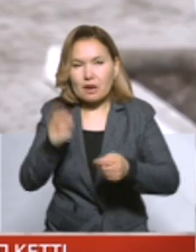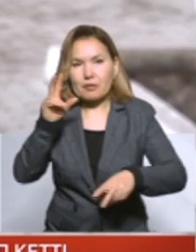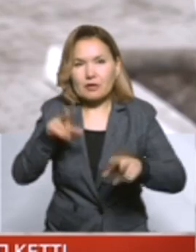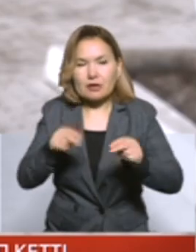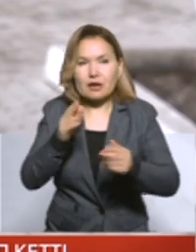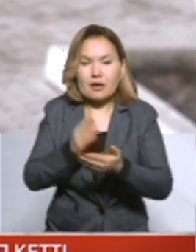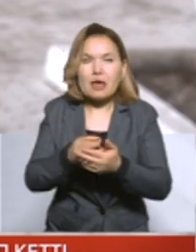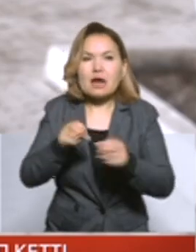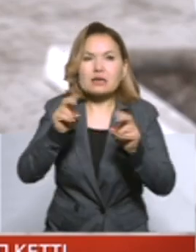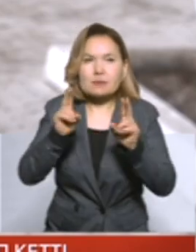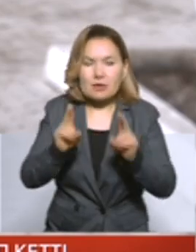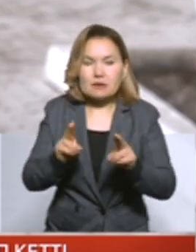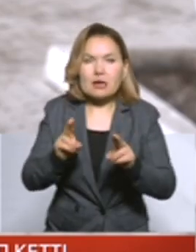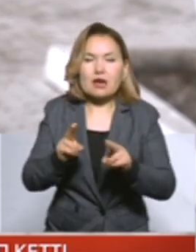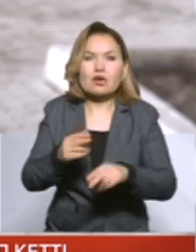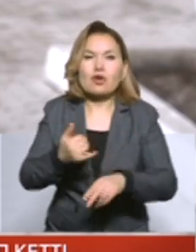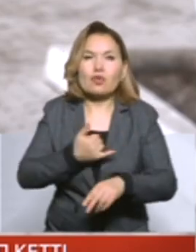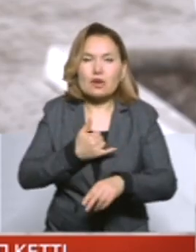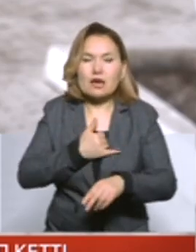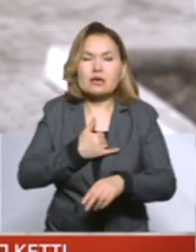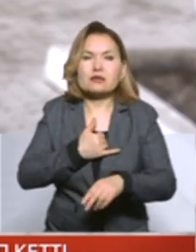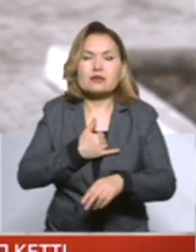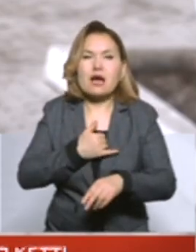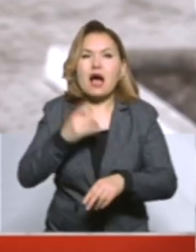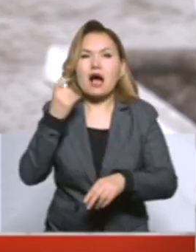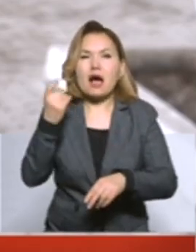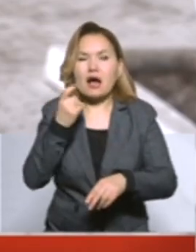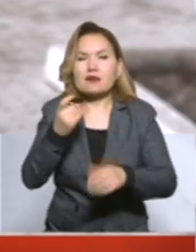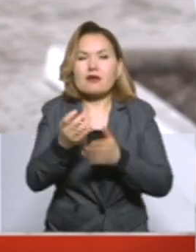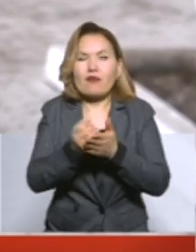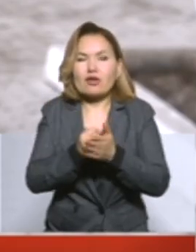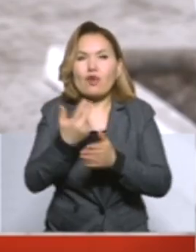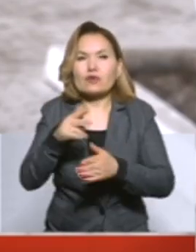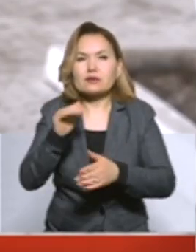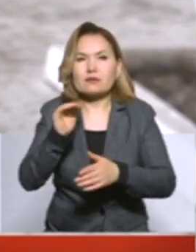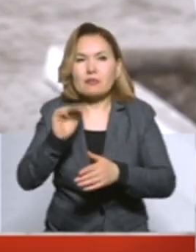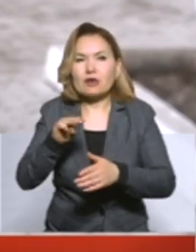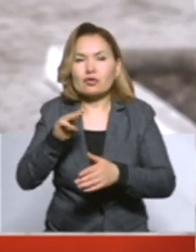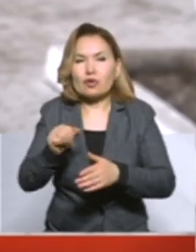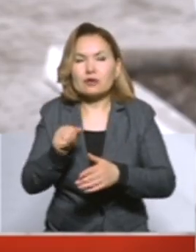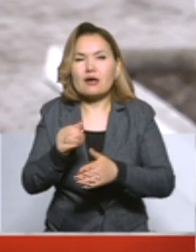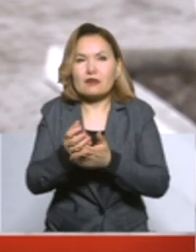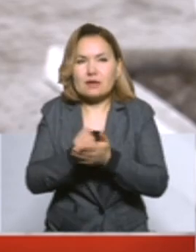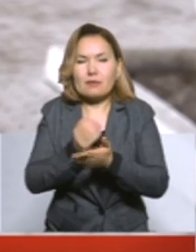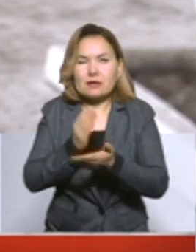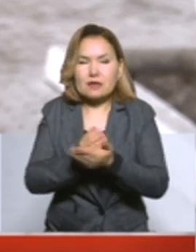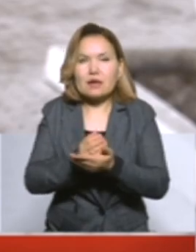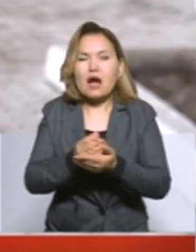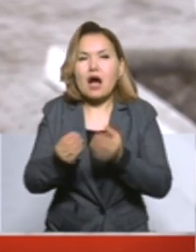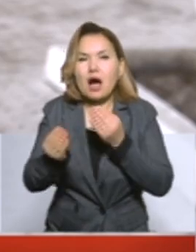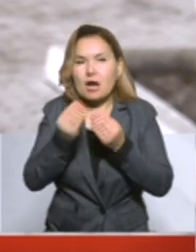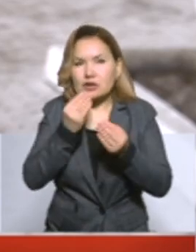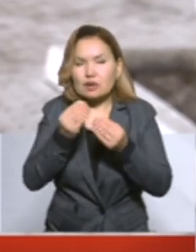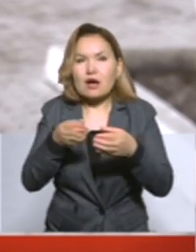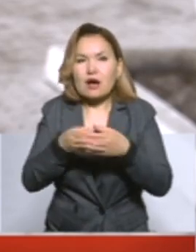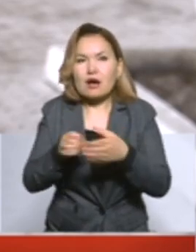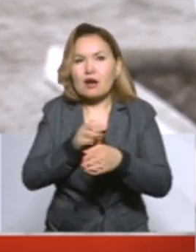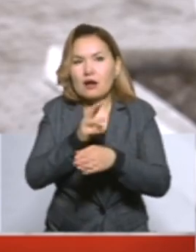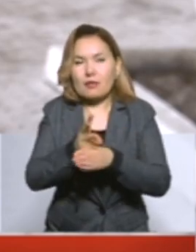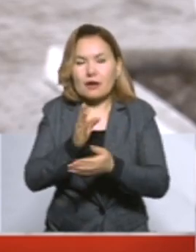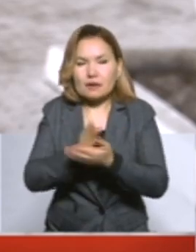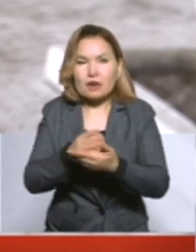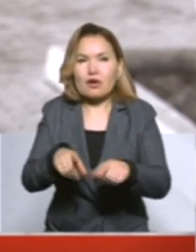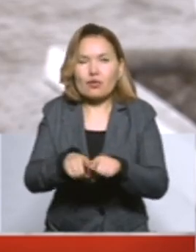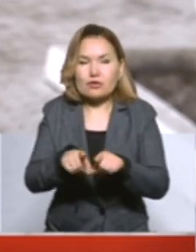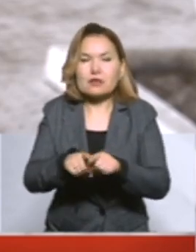сататын қазақстанымыз бар. Соларда 30 мың тонна тұқым тұр. Және де азық-түлік корпорациясында 147 мың тонна тұқым